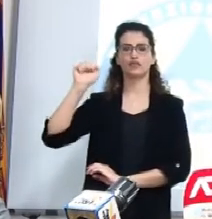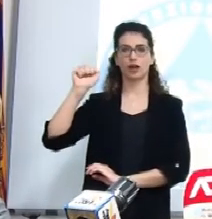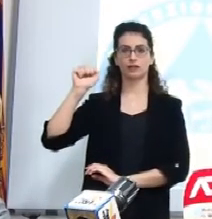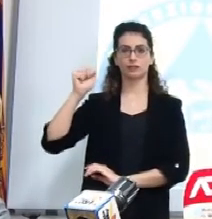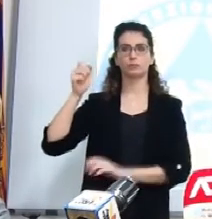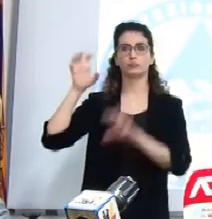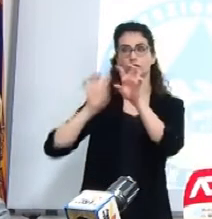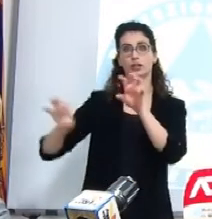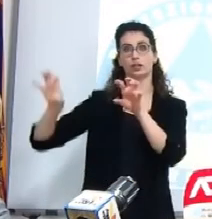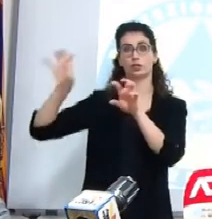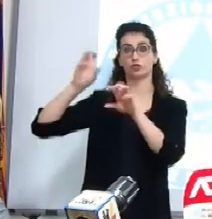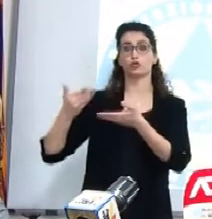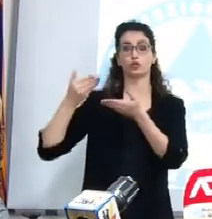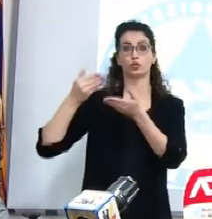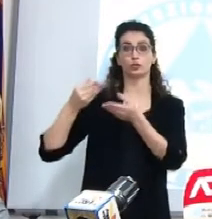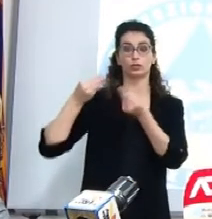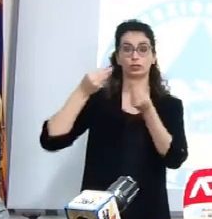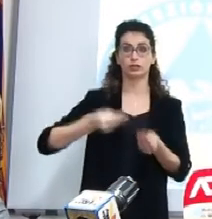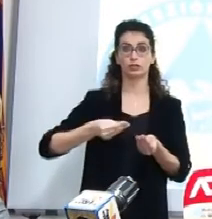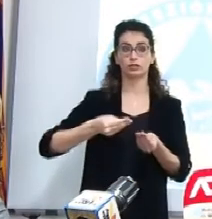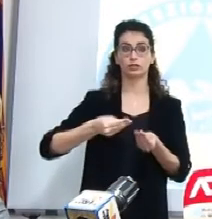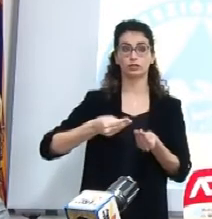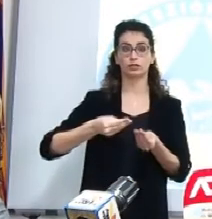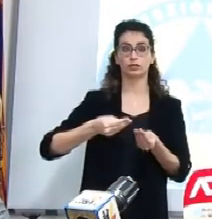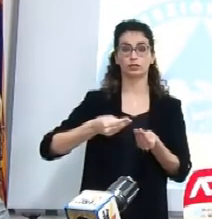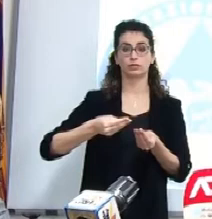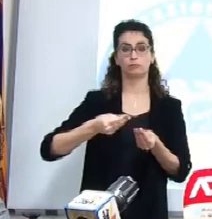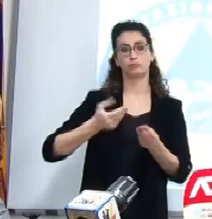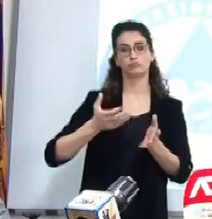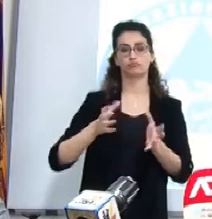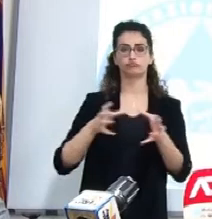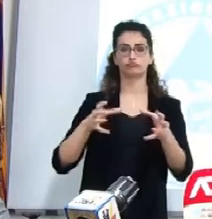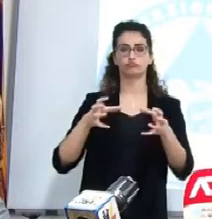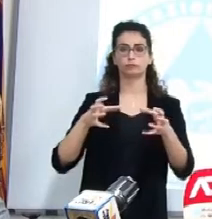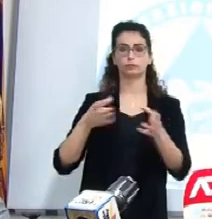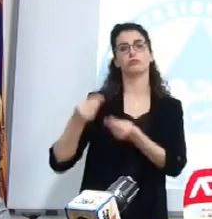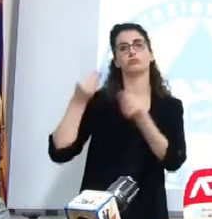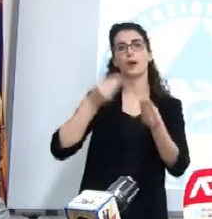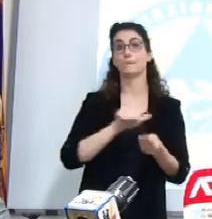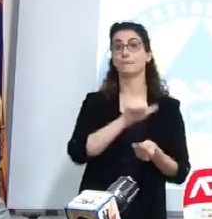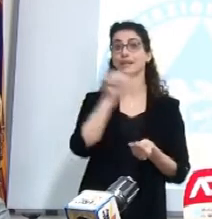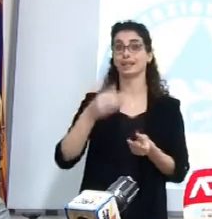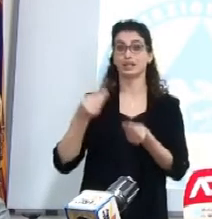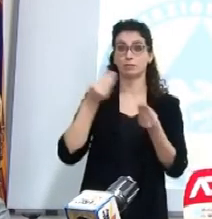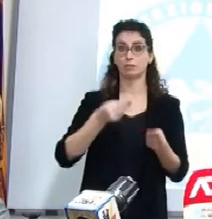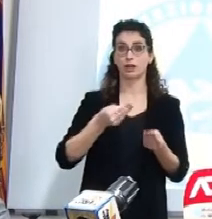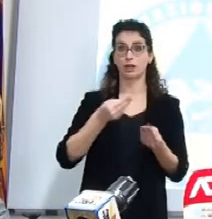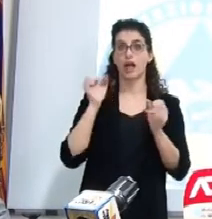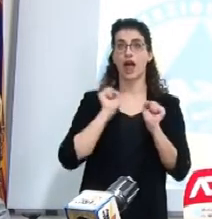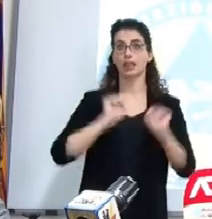regioni la prima il primo gruppo la prima consegna di anticorpi